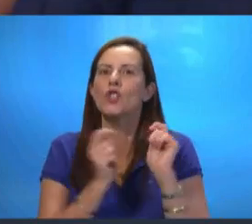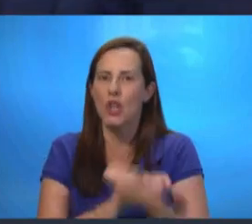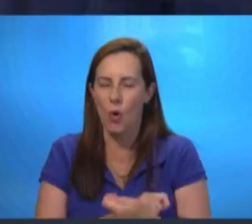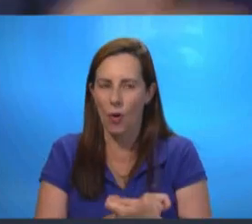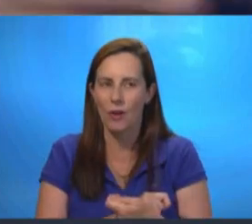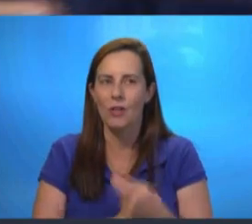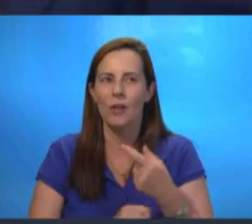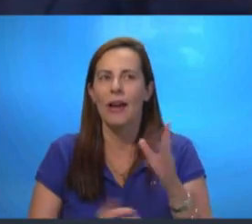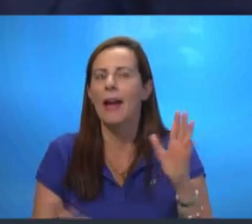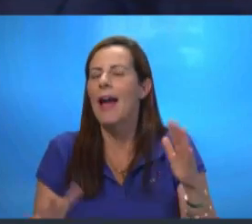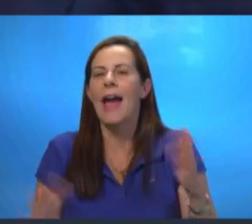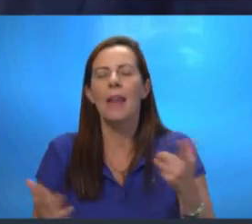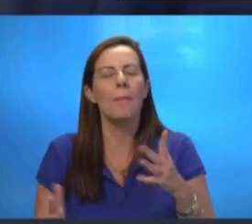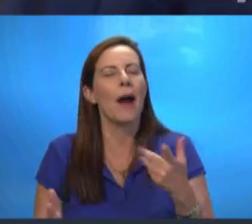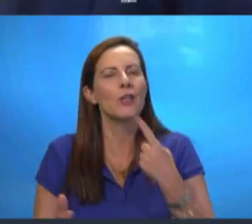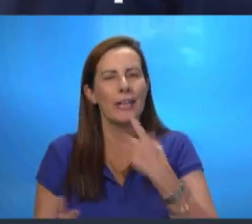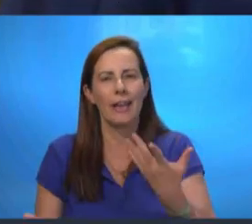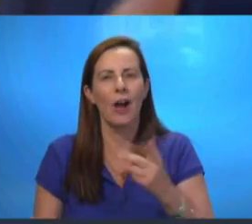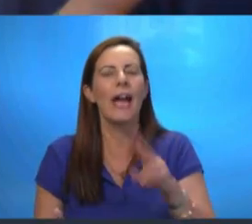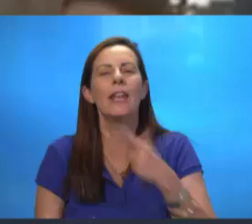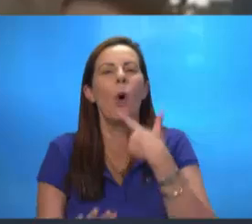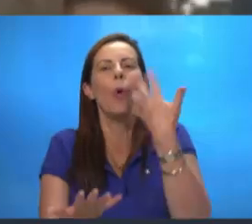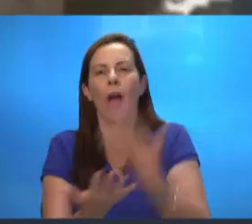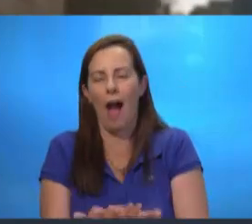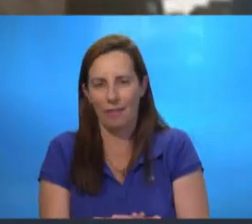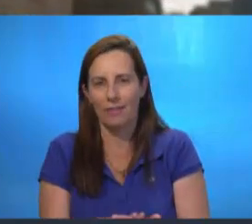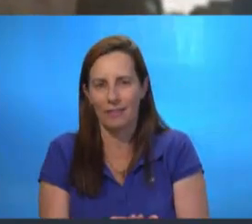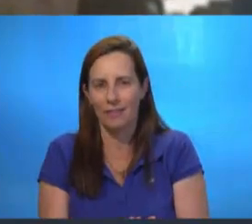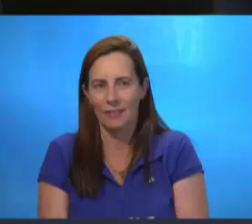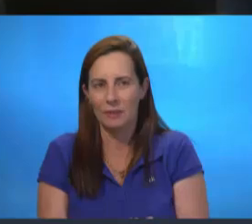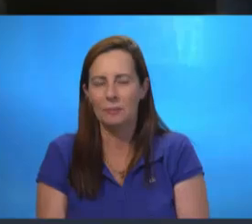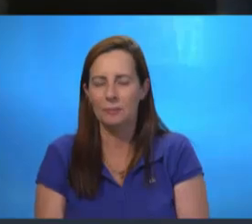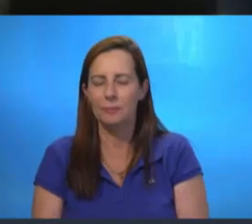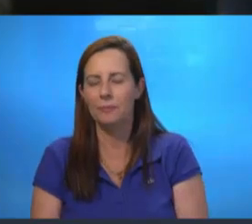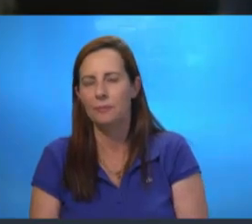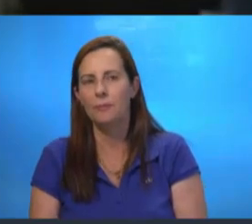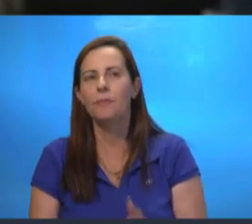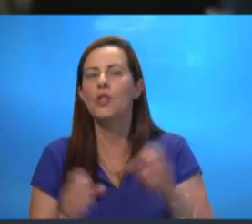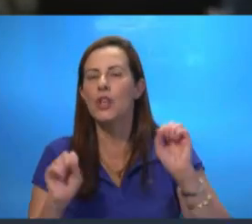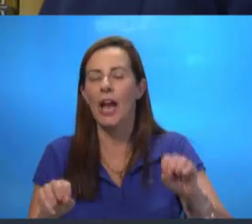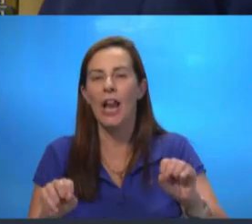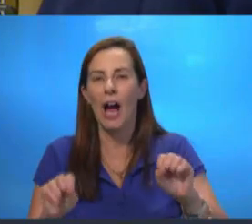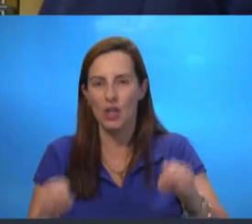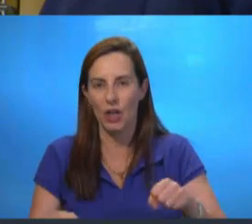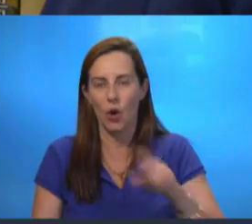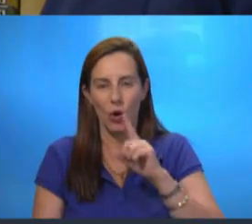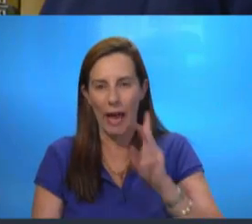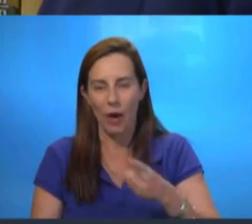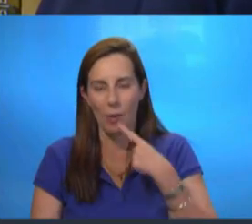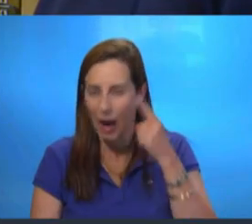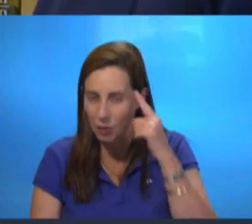אומרת אין לך מה שנקרא הודעה של השלטון העיראקי שאומר, אתם יודעים